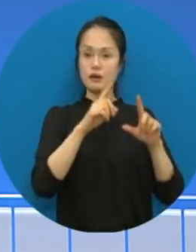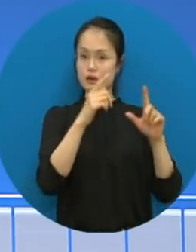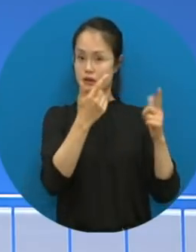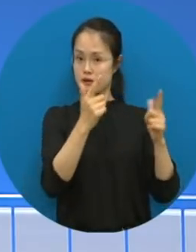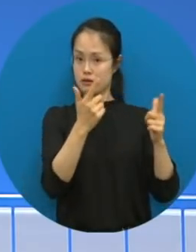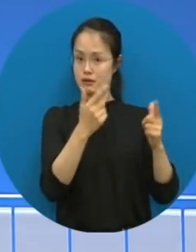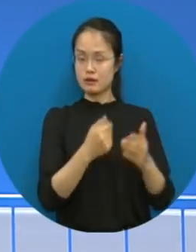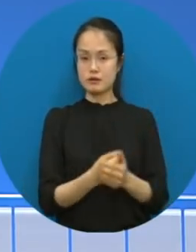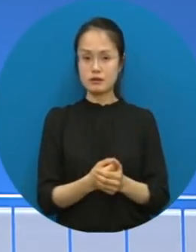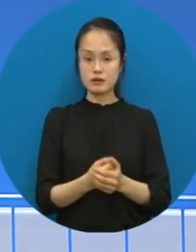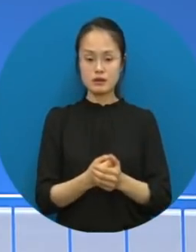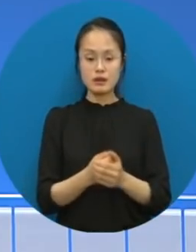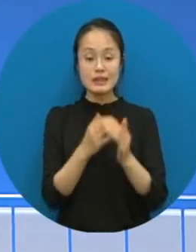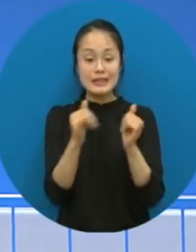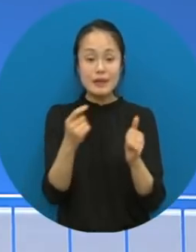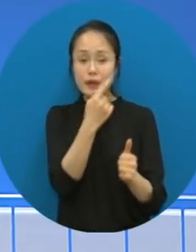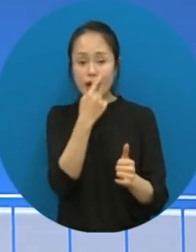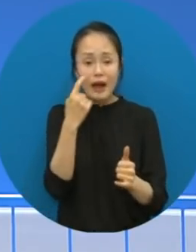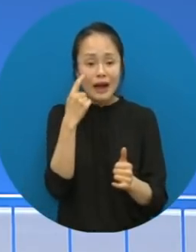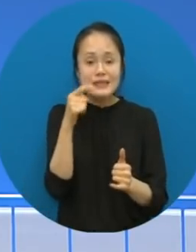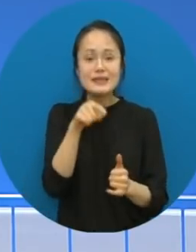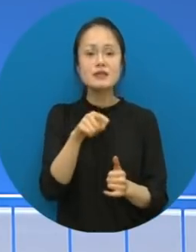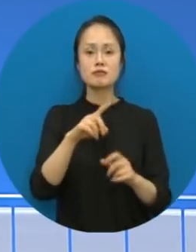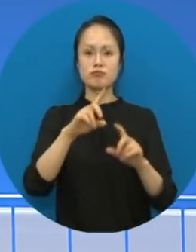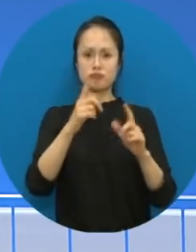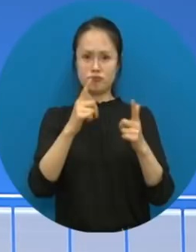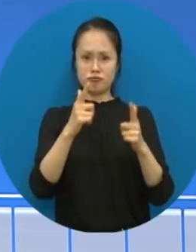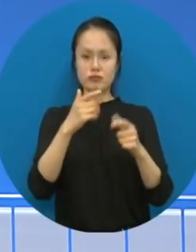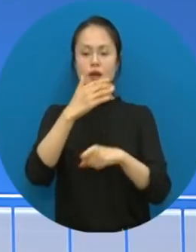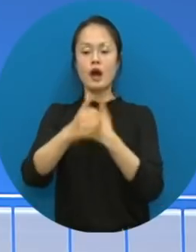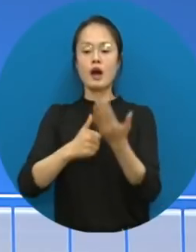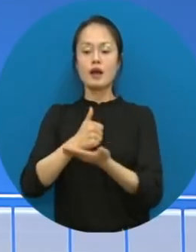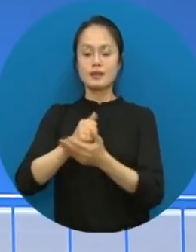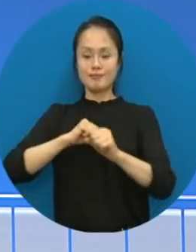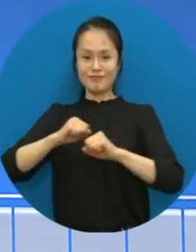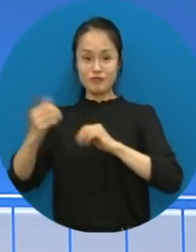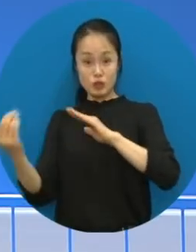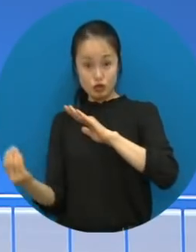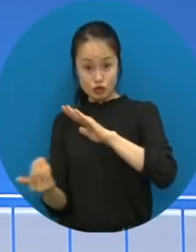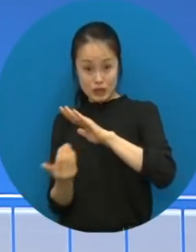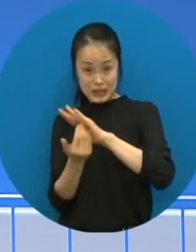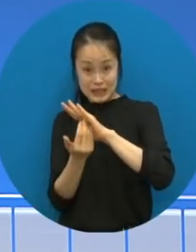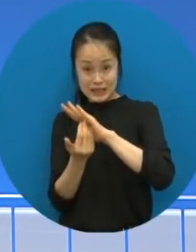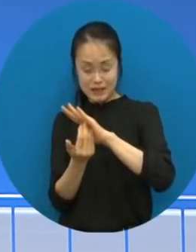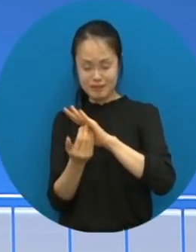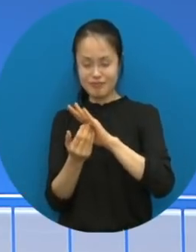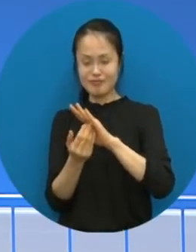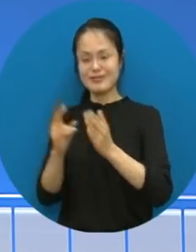사실 사람의 간증이 아니라 하나님이 행하신 흔적을 얘기하고자 하는 것입니다.